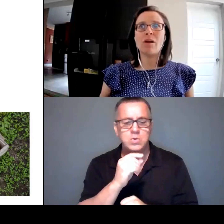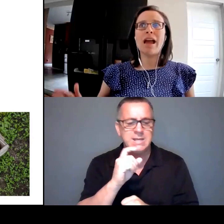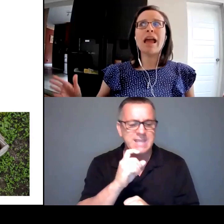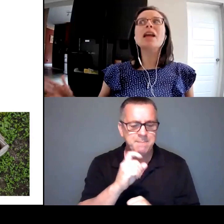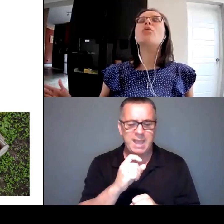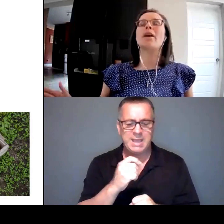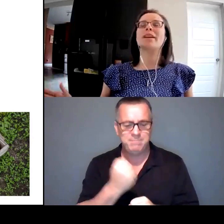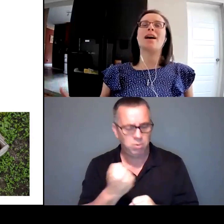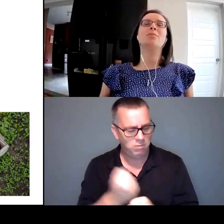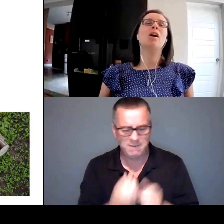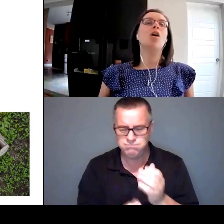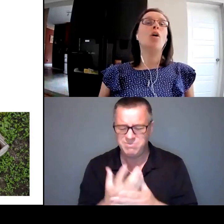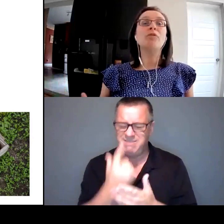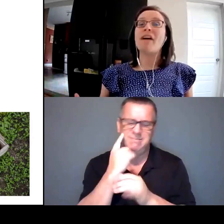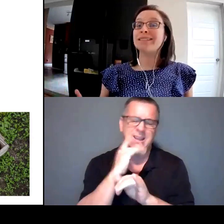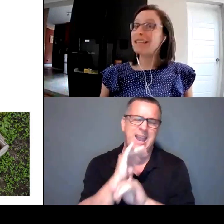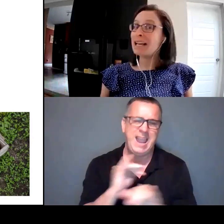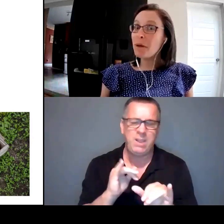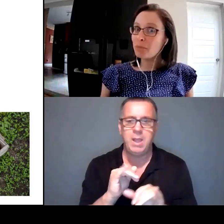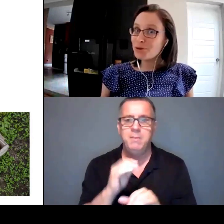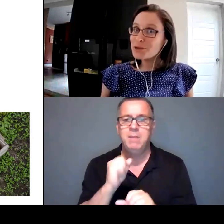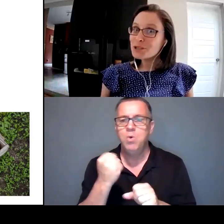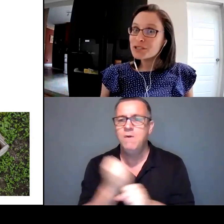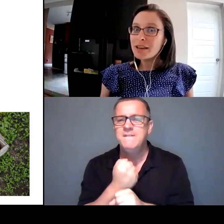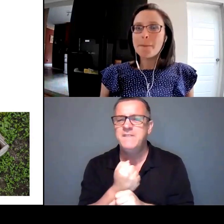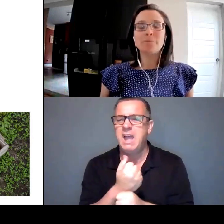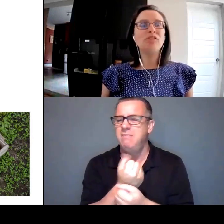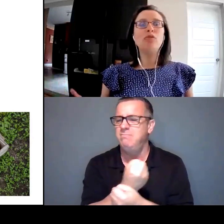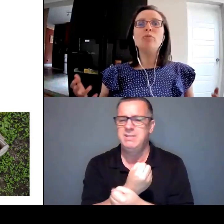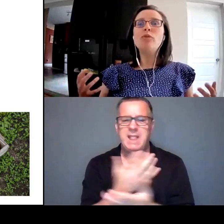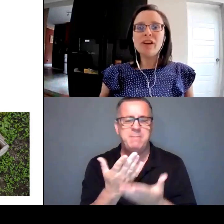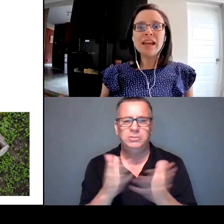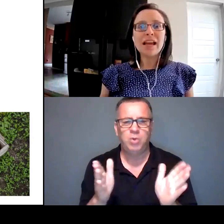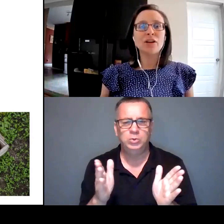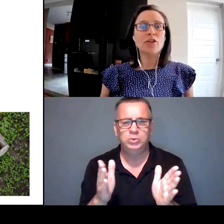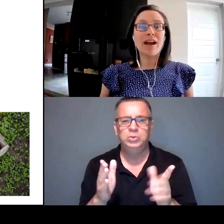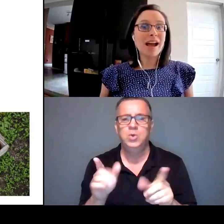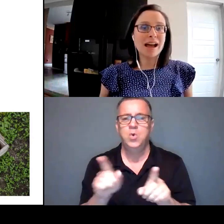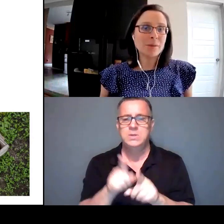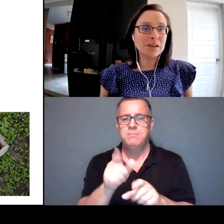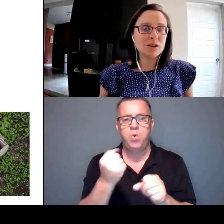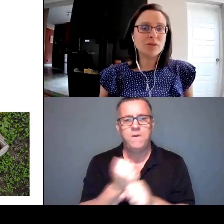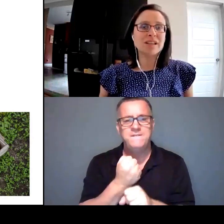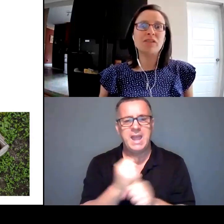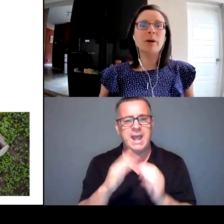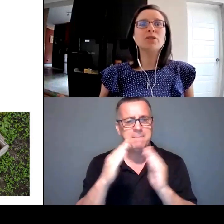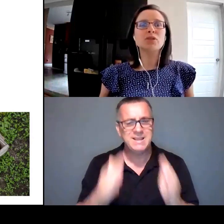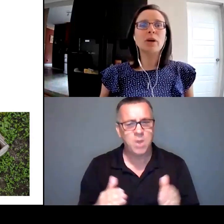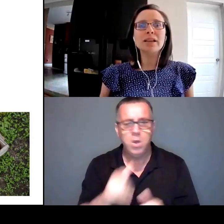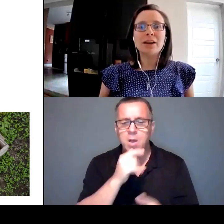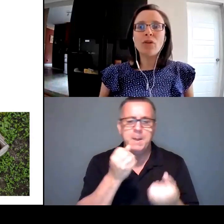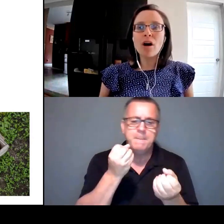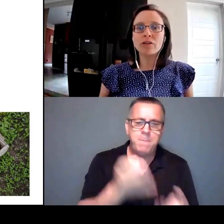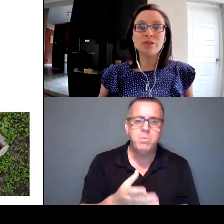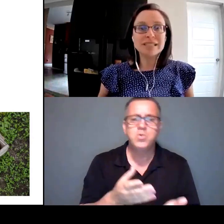façon incroyable. On peut faire tellement plus. Puis vous pouvez le faire à la maison. Vous n'avez pas